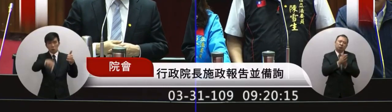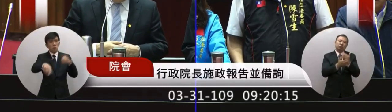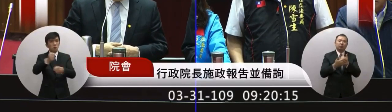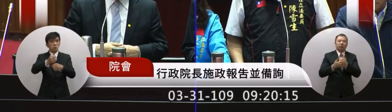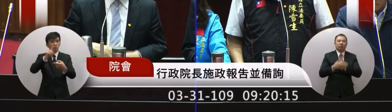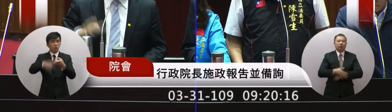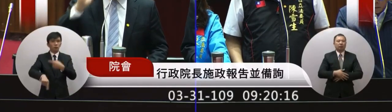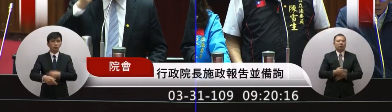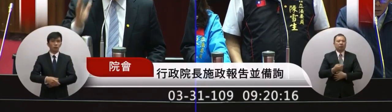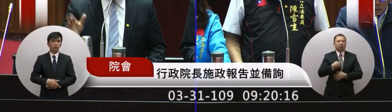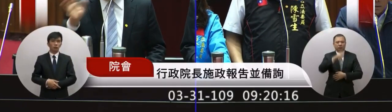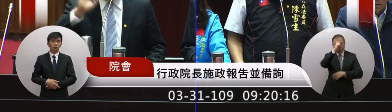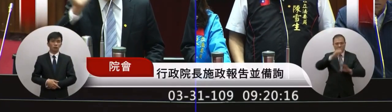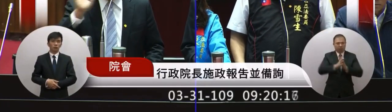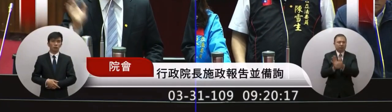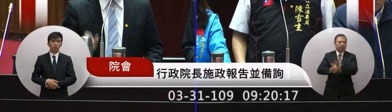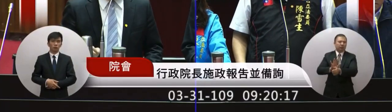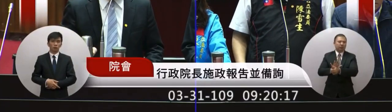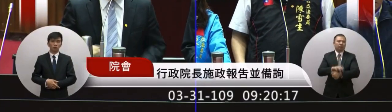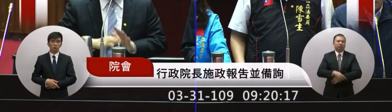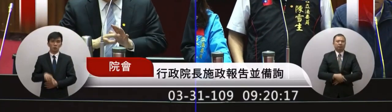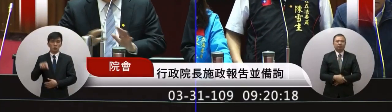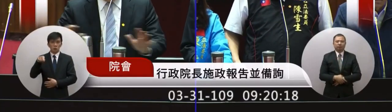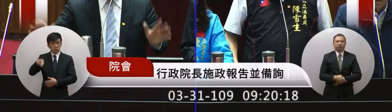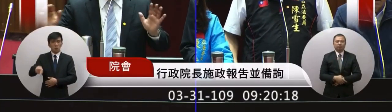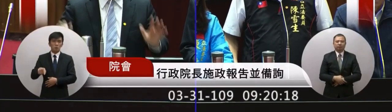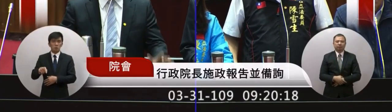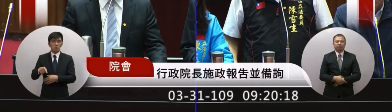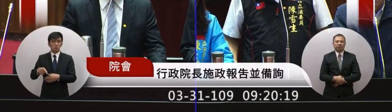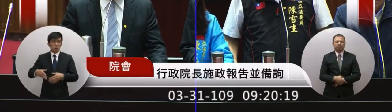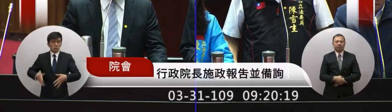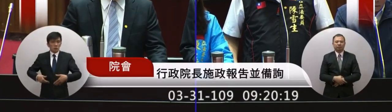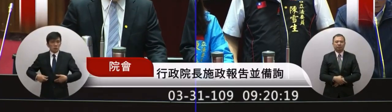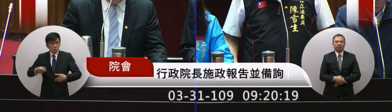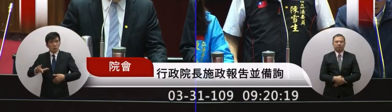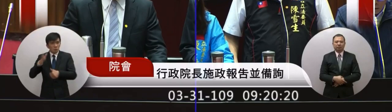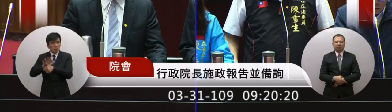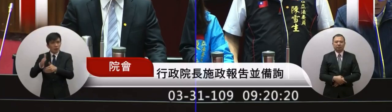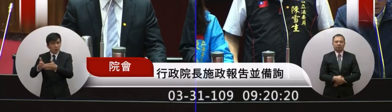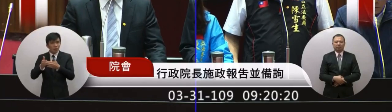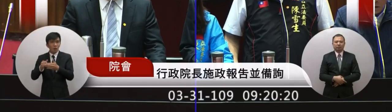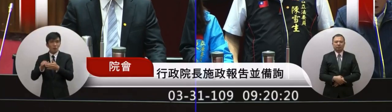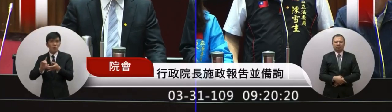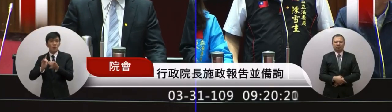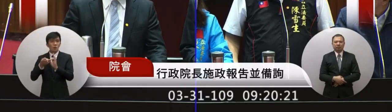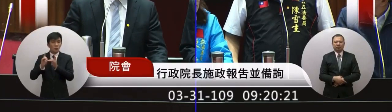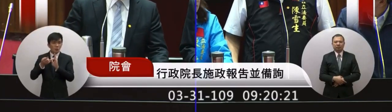帮他们纾困，好不好？ 就是不雨天收伞，一定要让渡过难关。